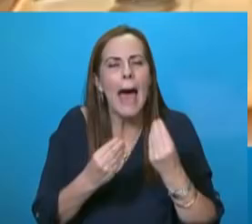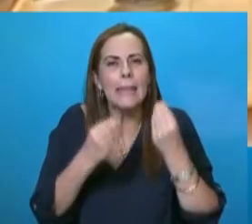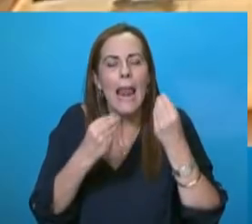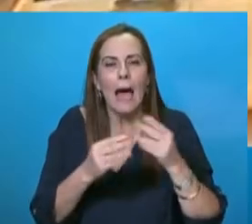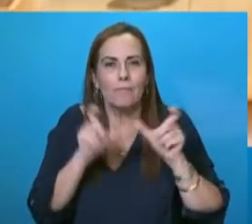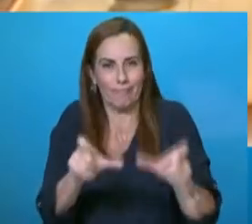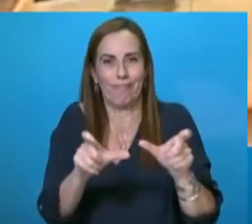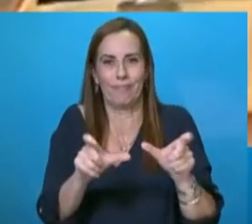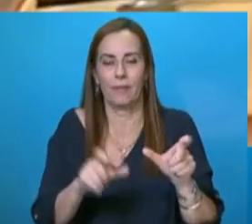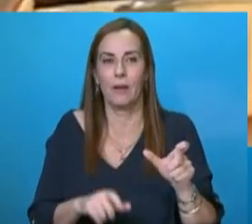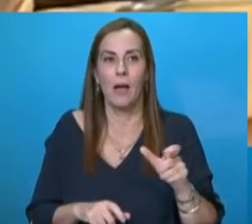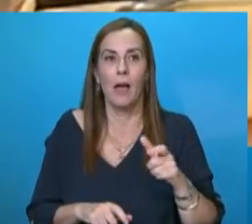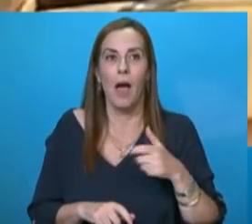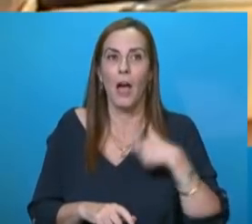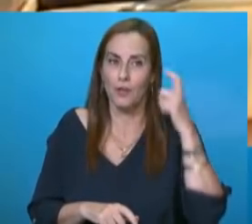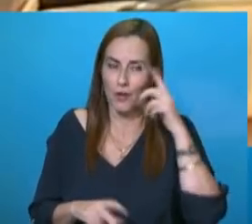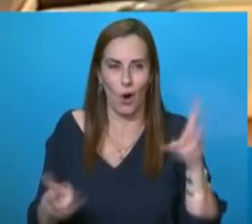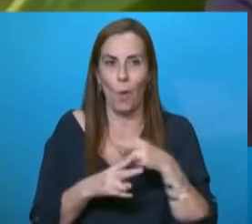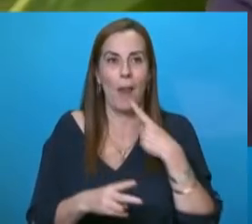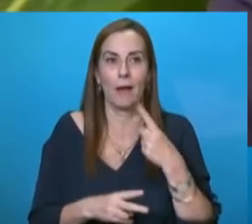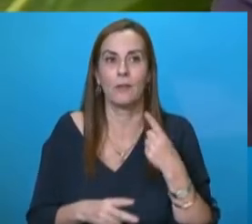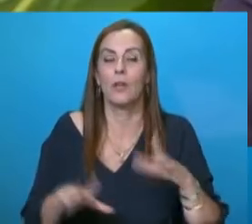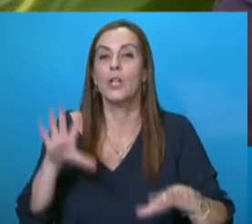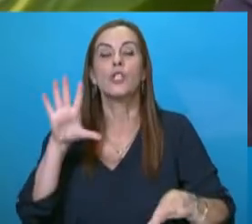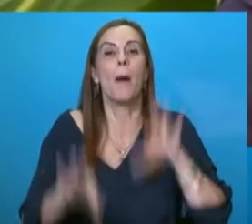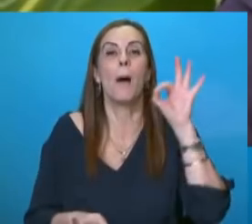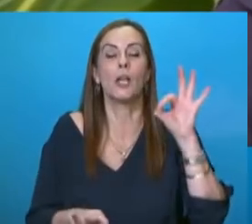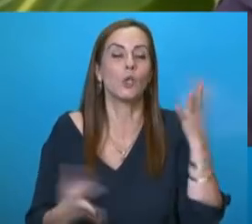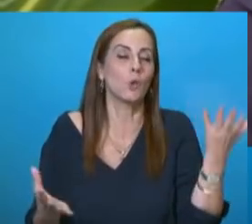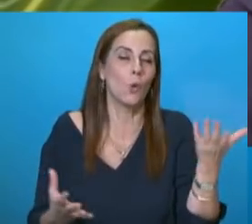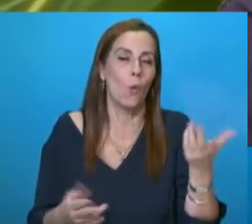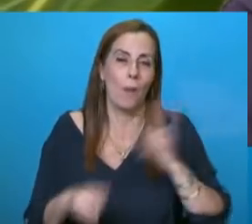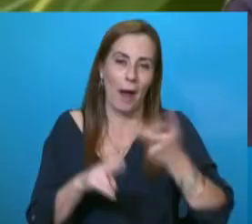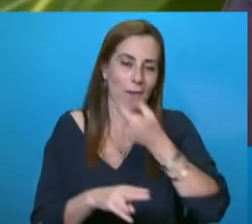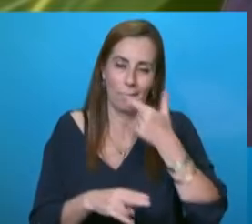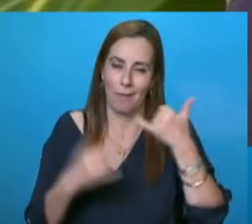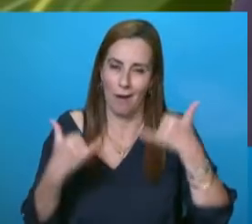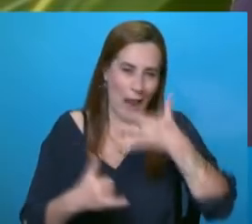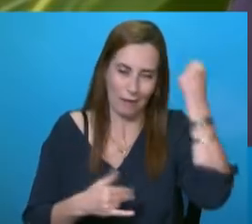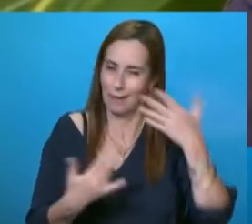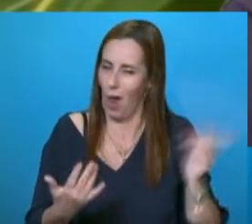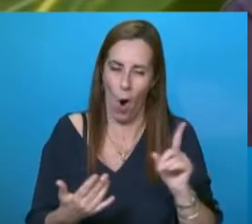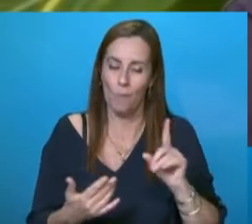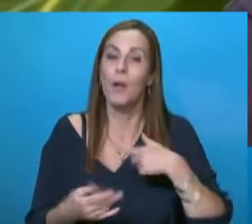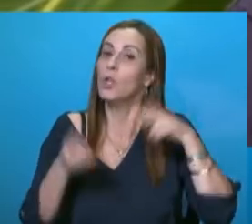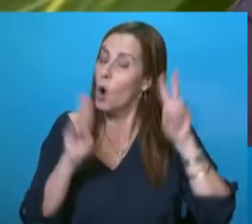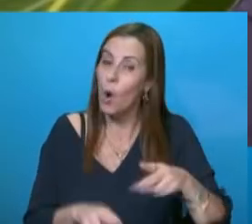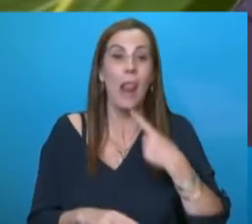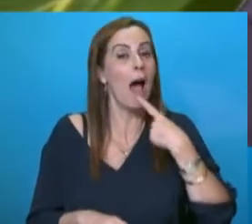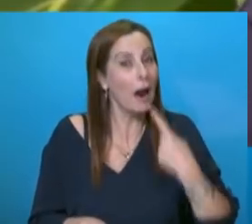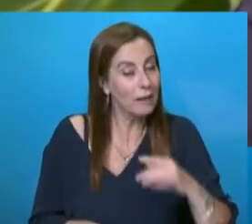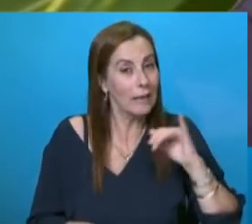אני חושבת שאנחנו לא יכולים להגיד שמצאו תרופה לאלצהיימר בשלב הנוכחי. אנחנו יכולים